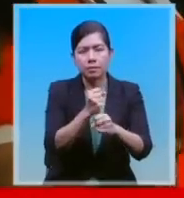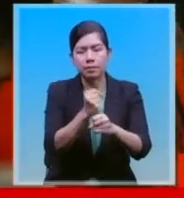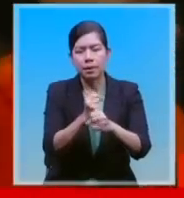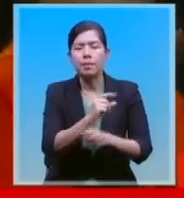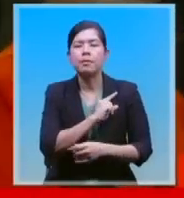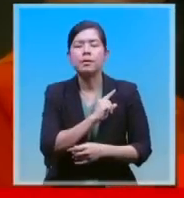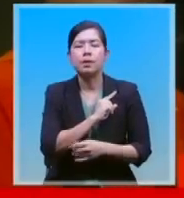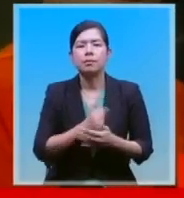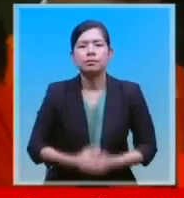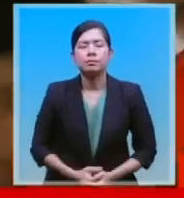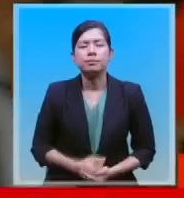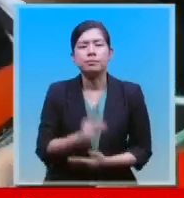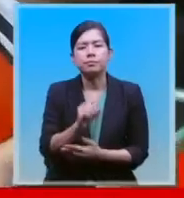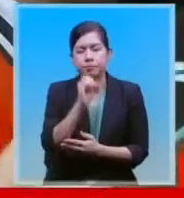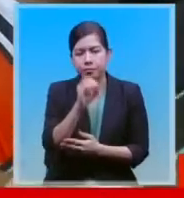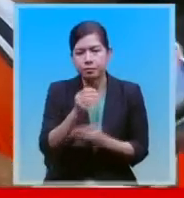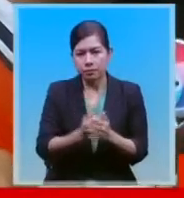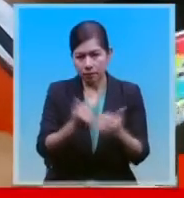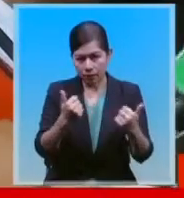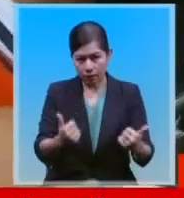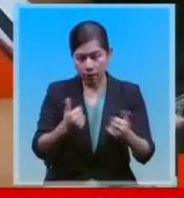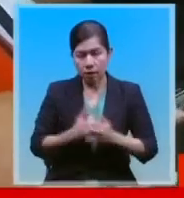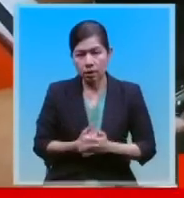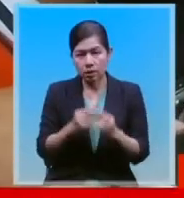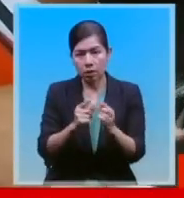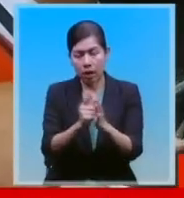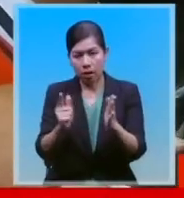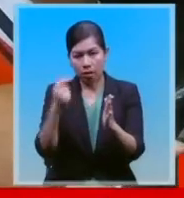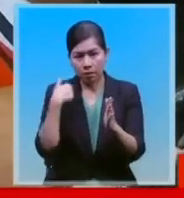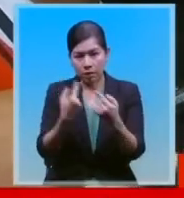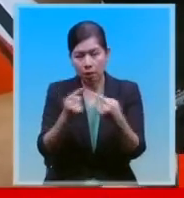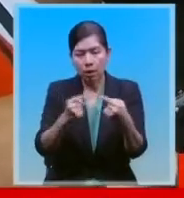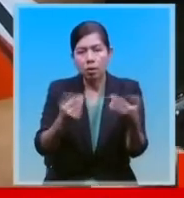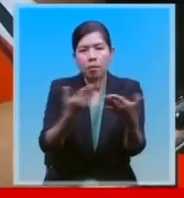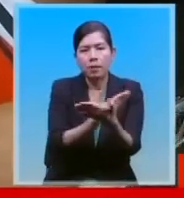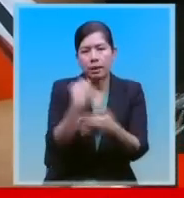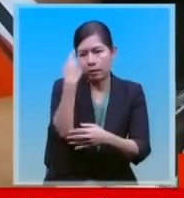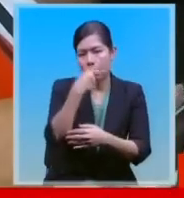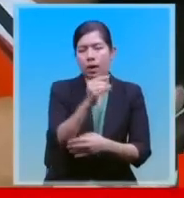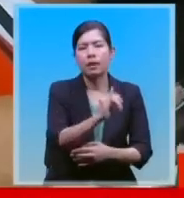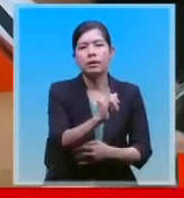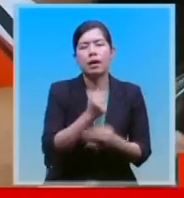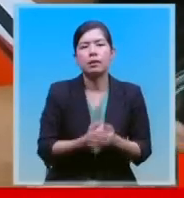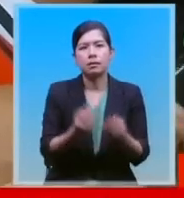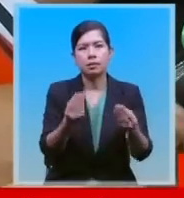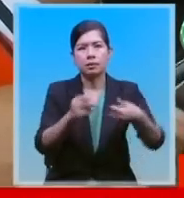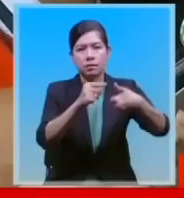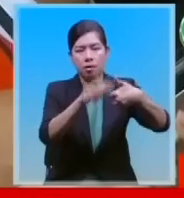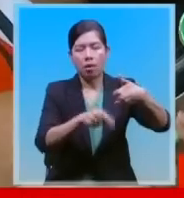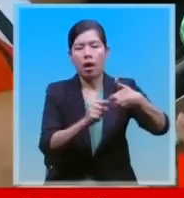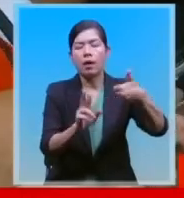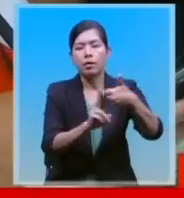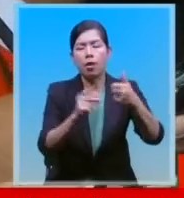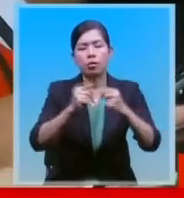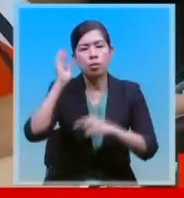รัฐมนตรีนั้นก็รับทราบเรื่องแล้วแต่ยังไม่มีการแต่งตั้งใครมาทำหน้าที่แทนโดยให้รองโฆษกสำนักนายกรัฐมนต